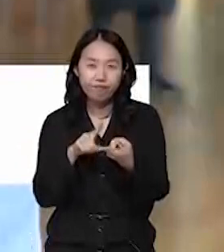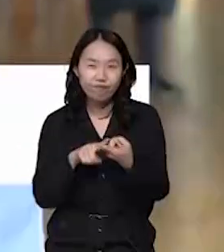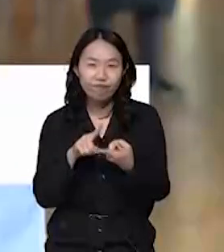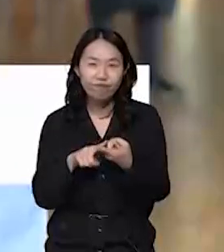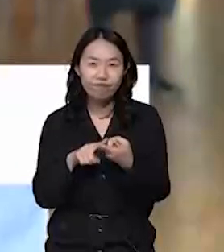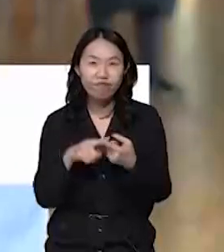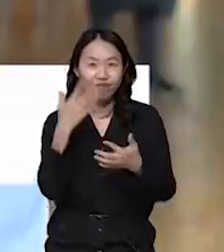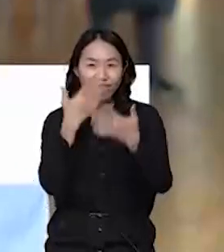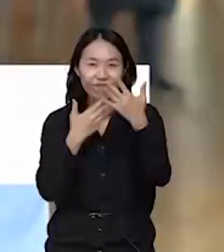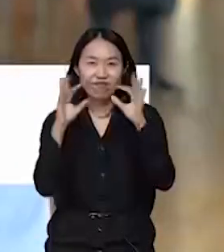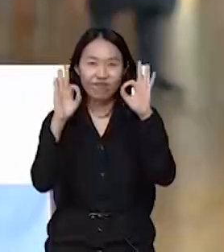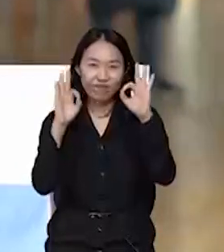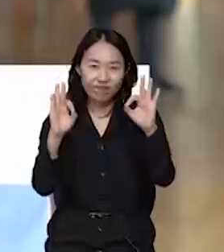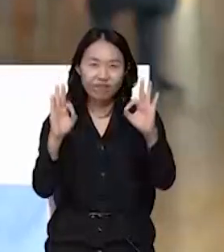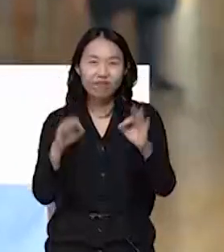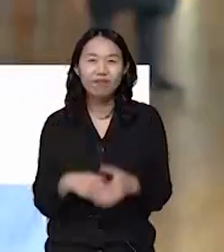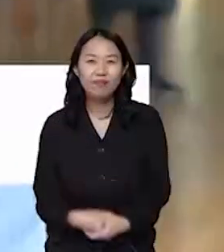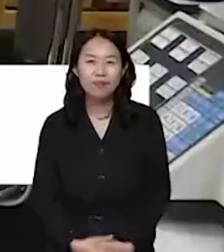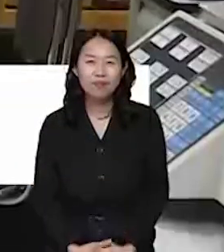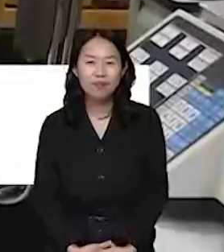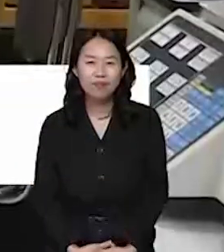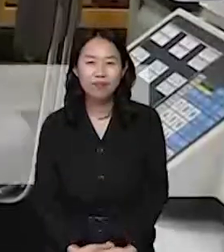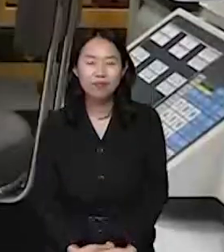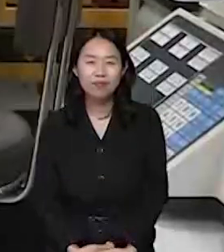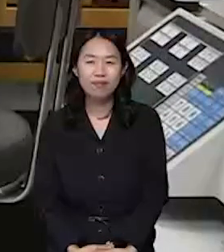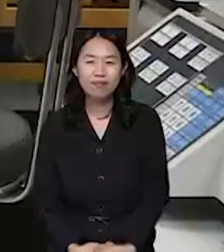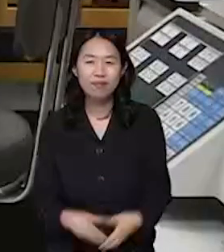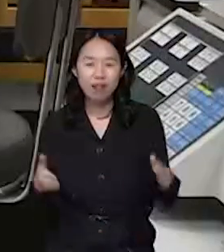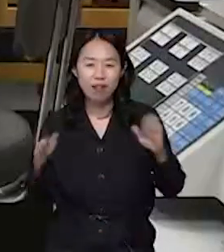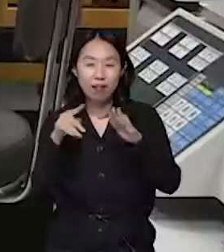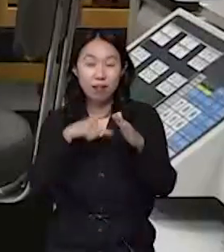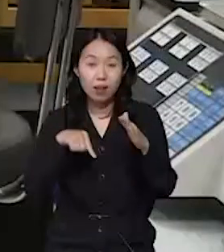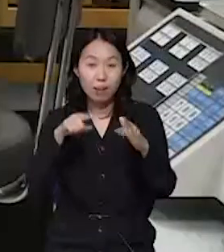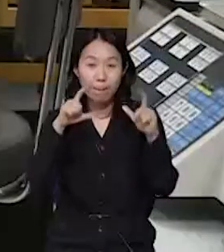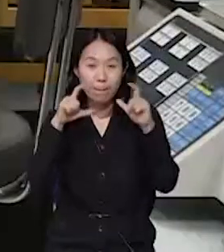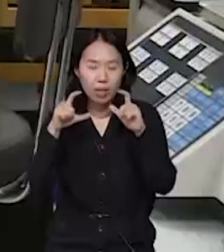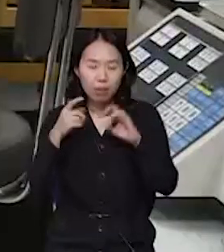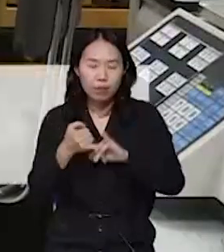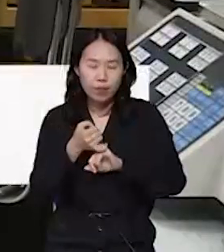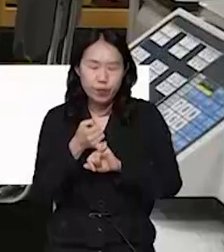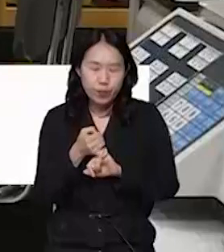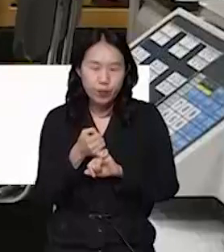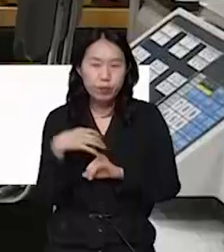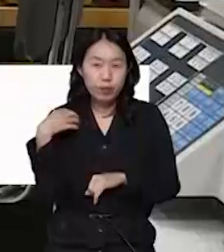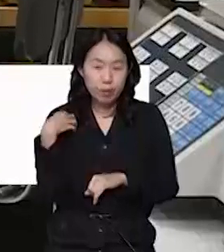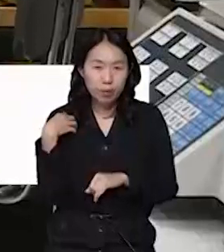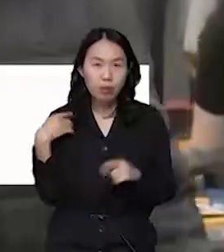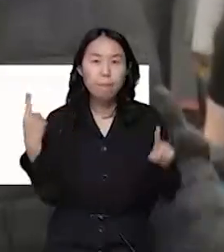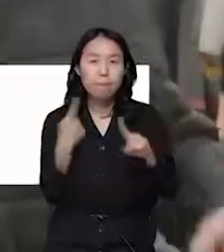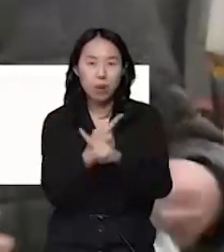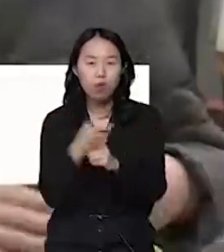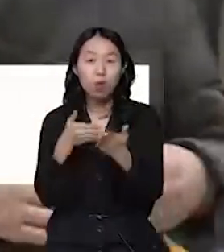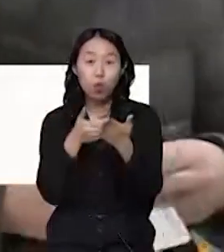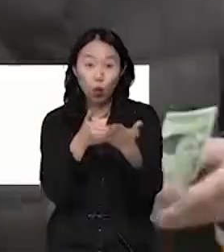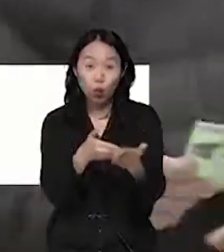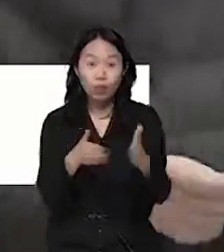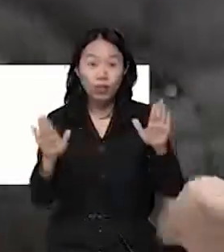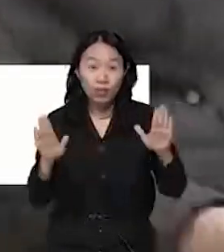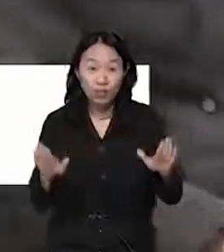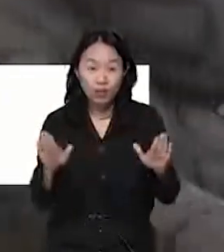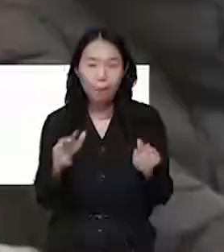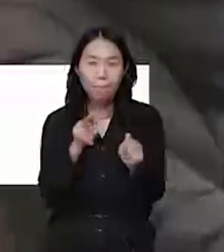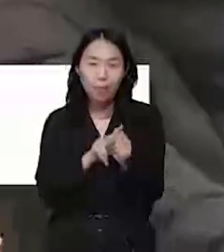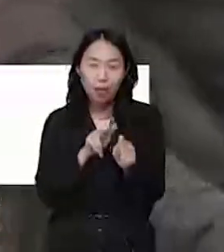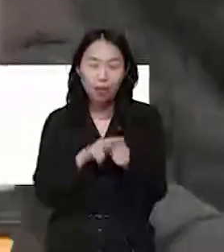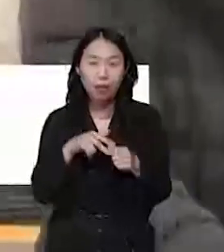벗고 영화를 봤던 것 같아요. 실내 마스크 착용이 의무에서 권고로 바뀌면서 이제